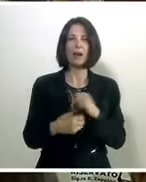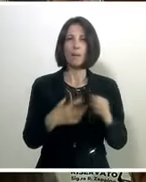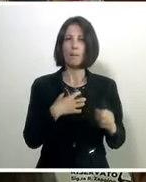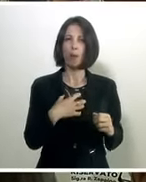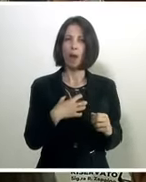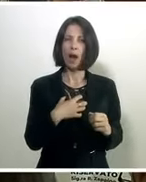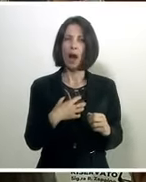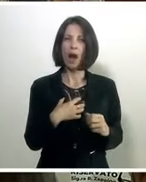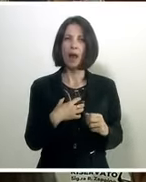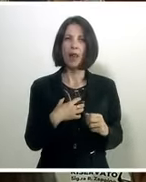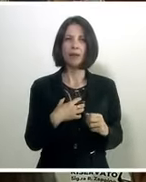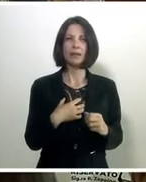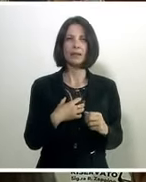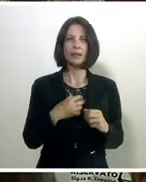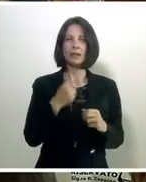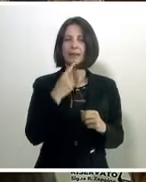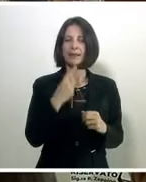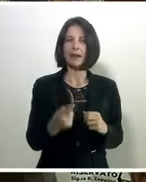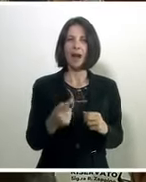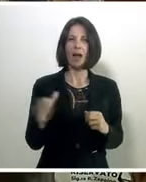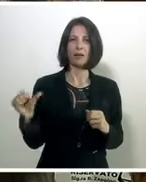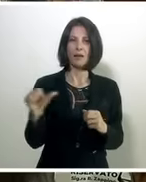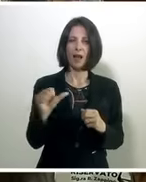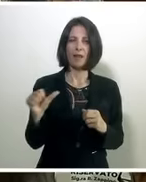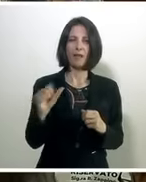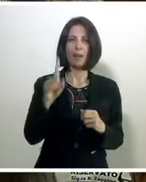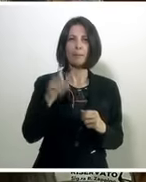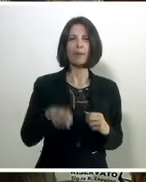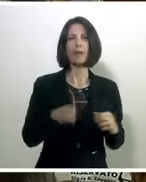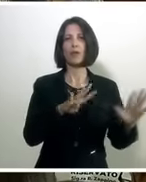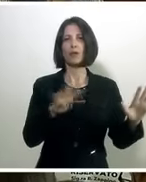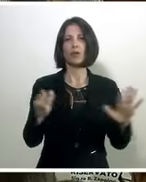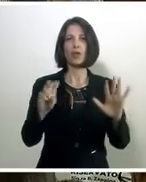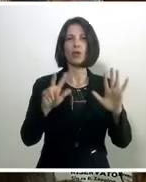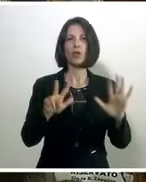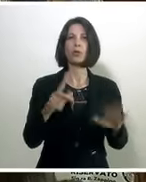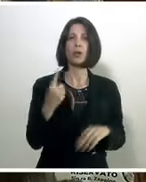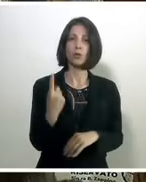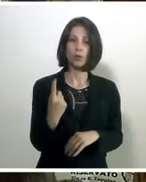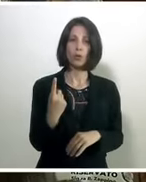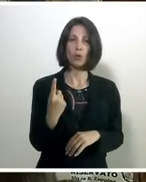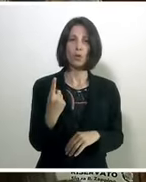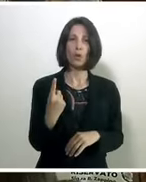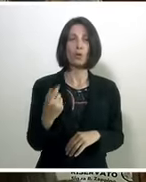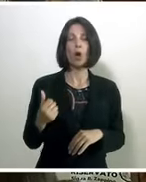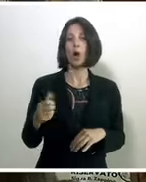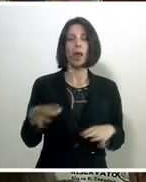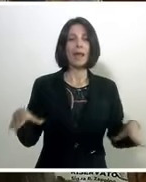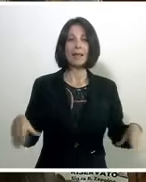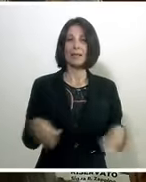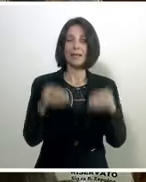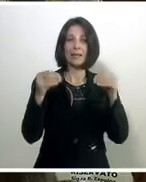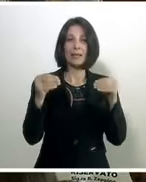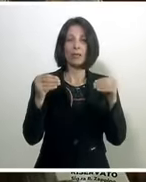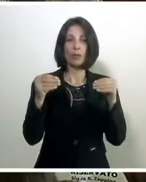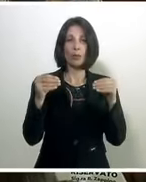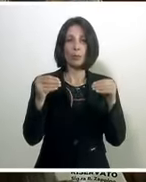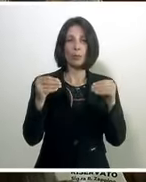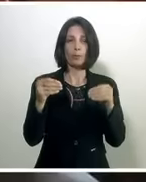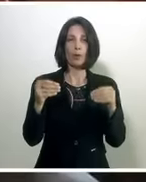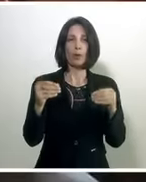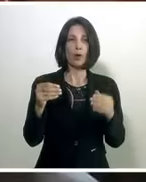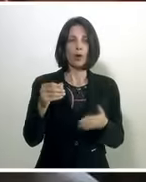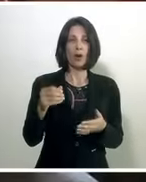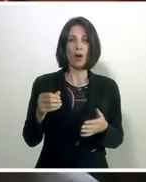celeberrima intervista a Scalfari del 1981 rappresentano i cardini dell'eredità politico-culturale di Berlinguer si